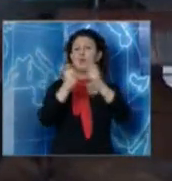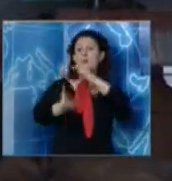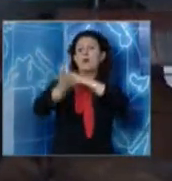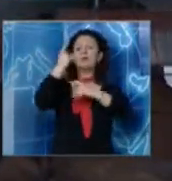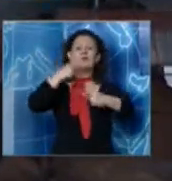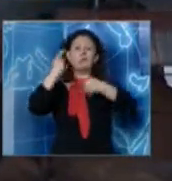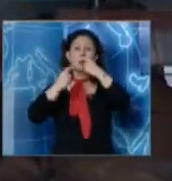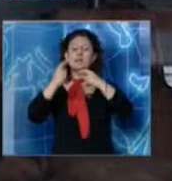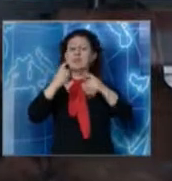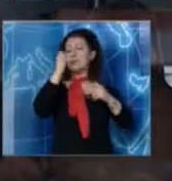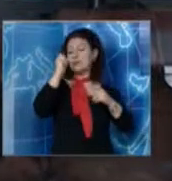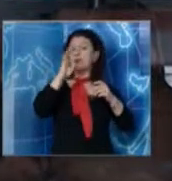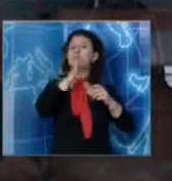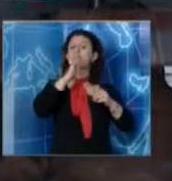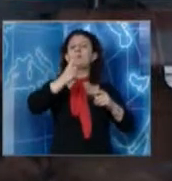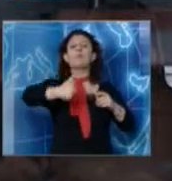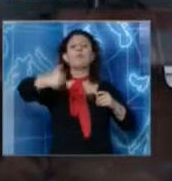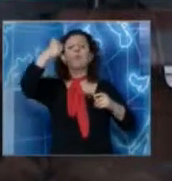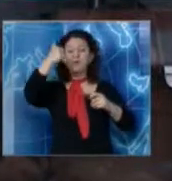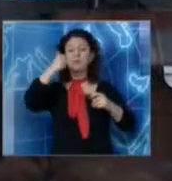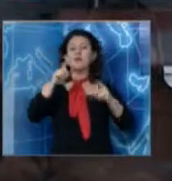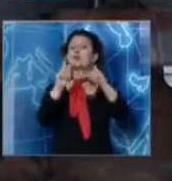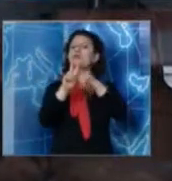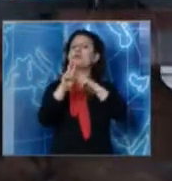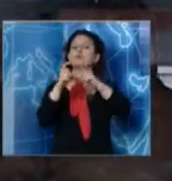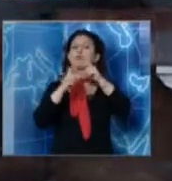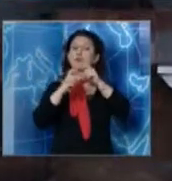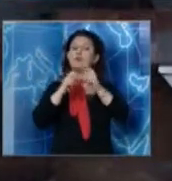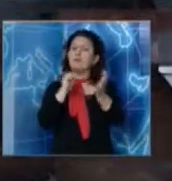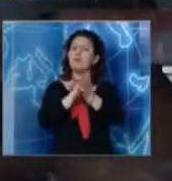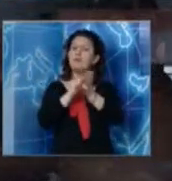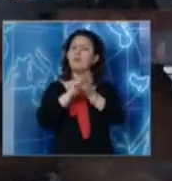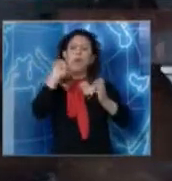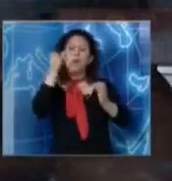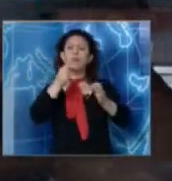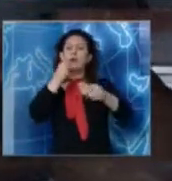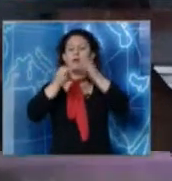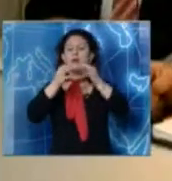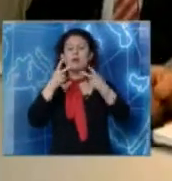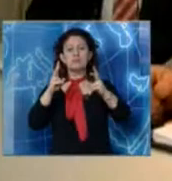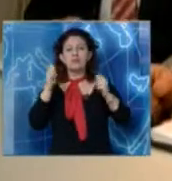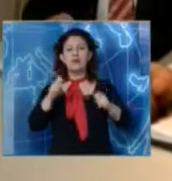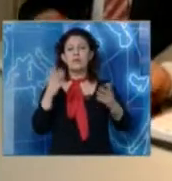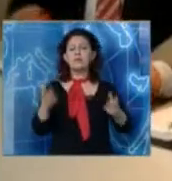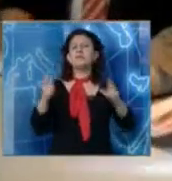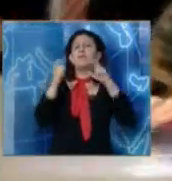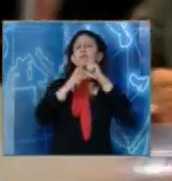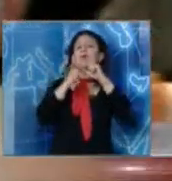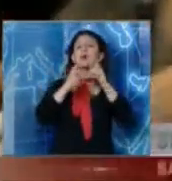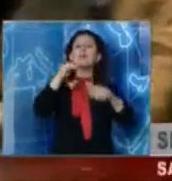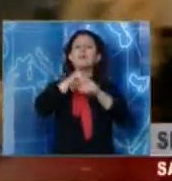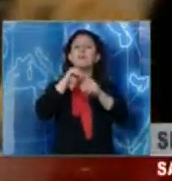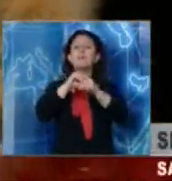konuşan İzmit İlçe Başkanı Yusuf Saka basın mensuplarına önemli açıklamalarda bulundu. Saadet Partisi